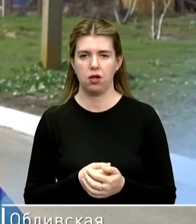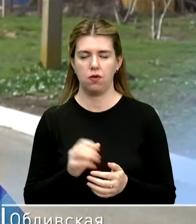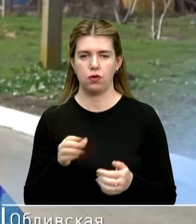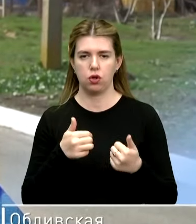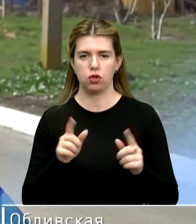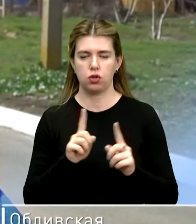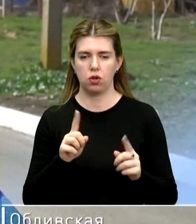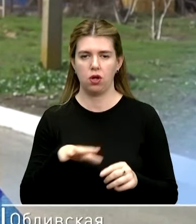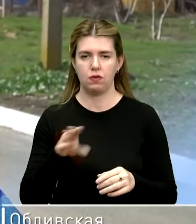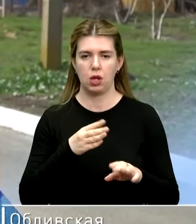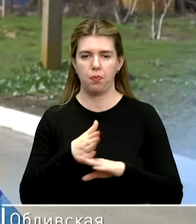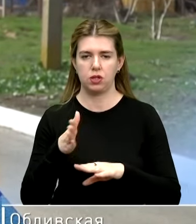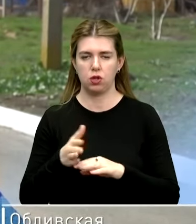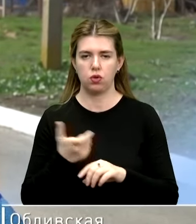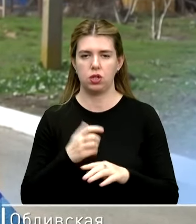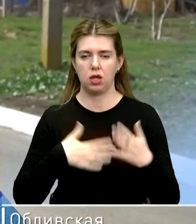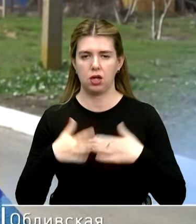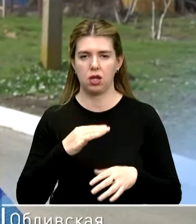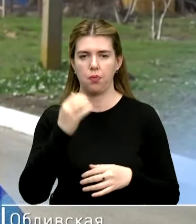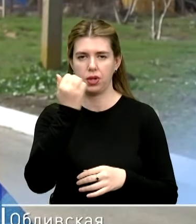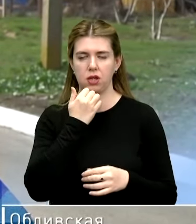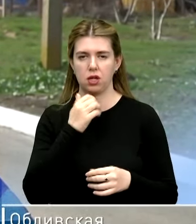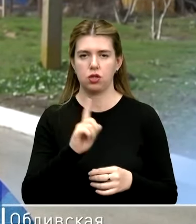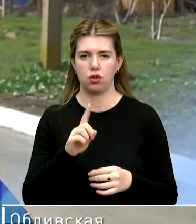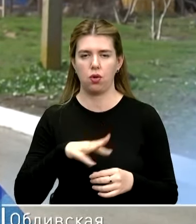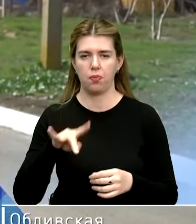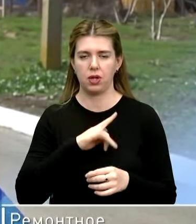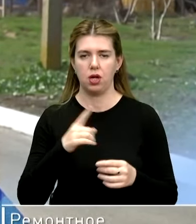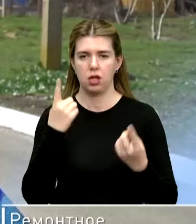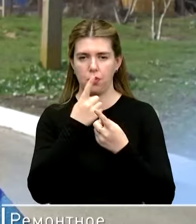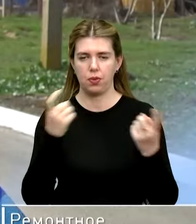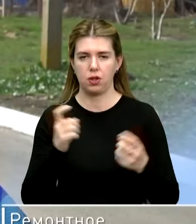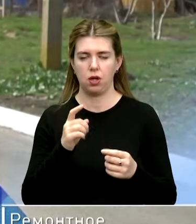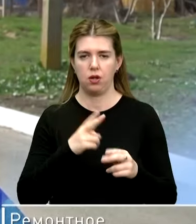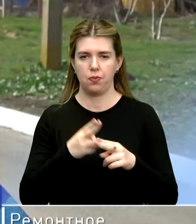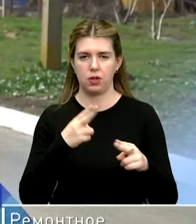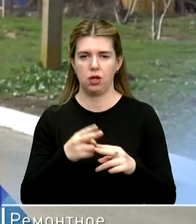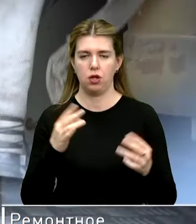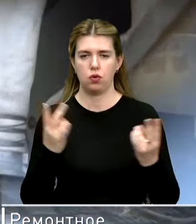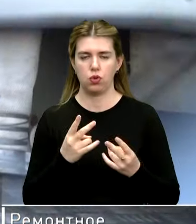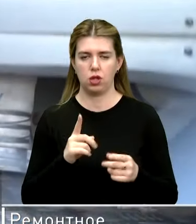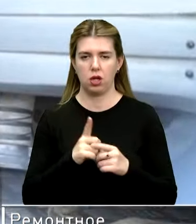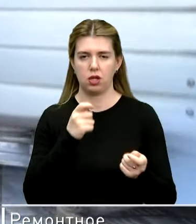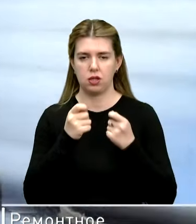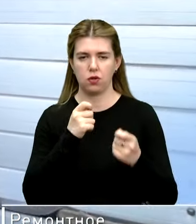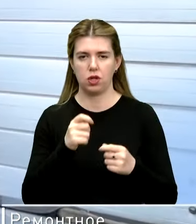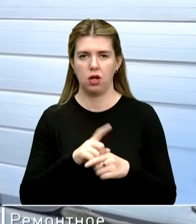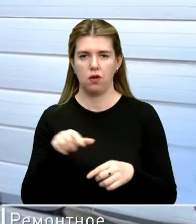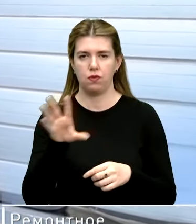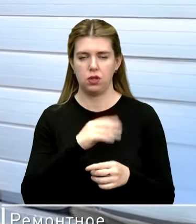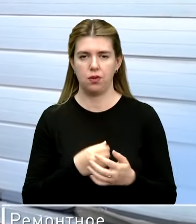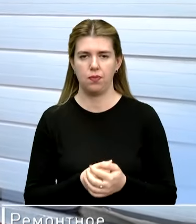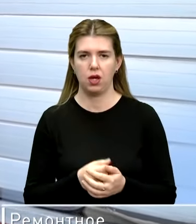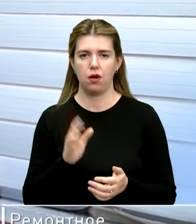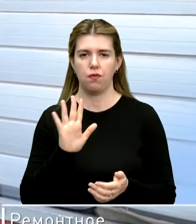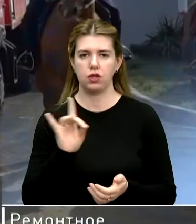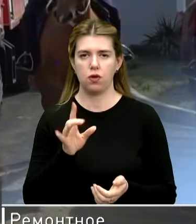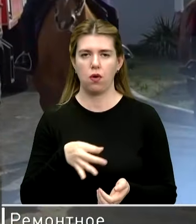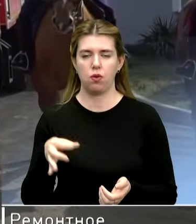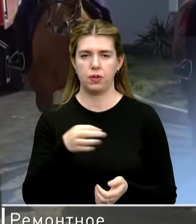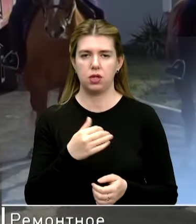хорошо к тому, что мы посещаем, очень рады и благодарят за то, что мы им напоминаем о необходимых мерах. Синоптики прогнозируют, в